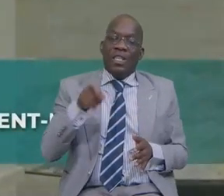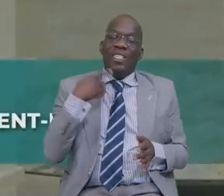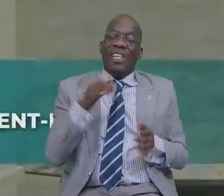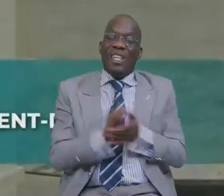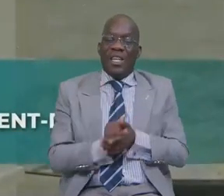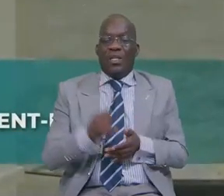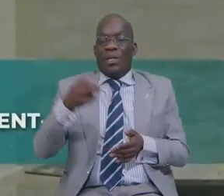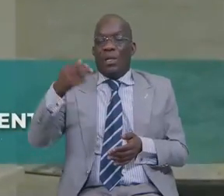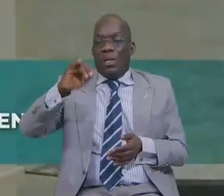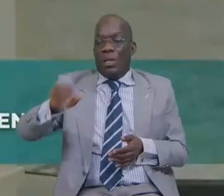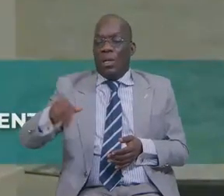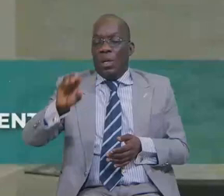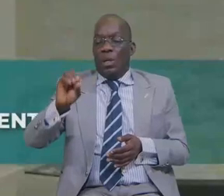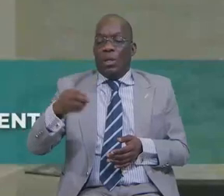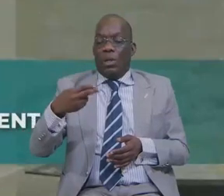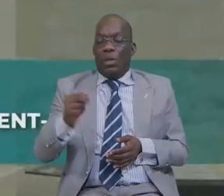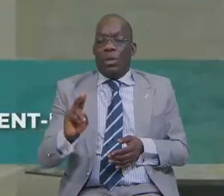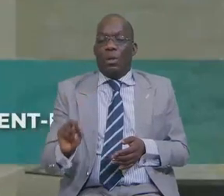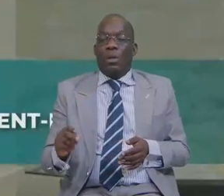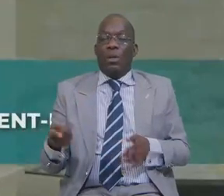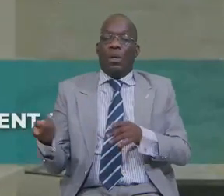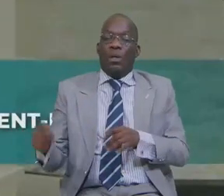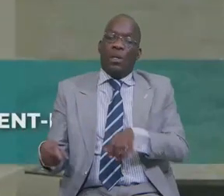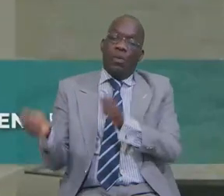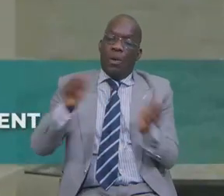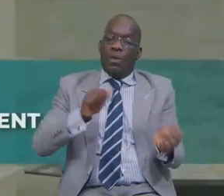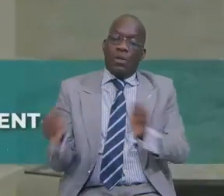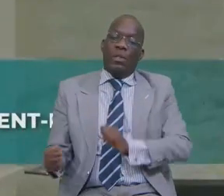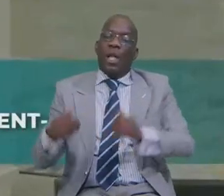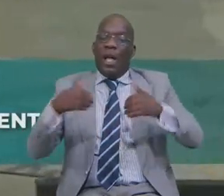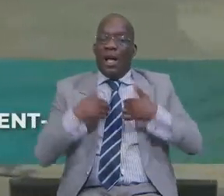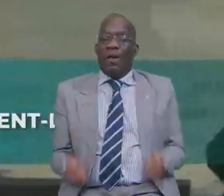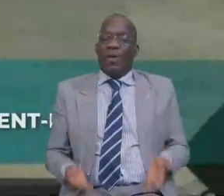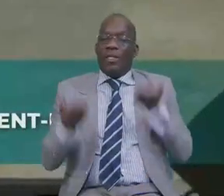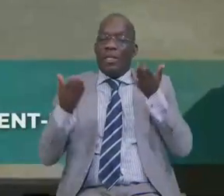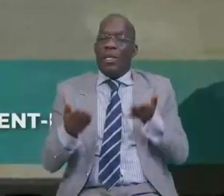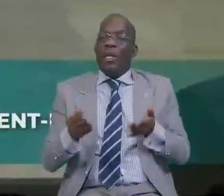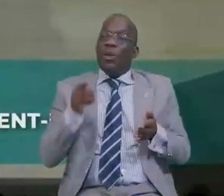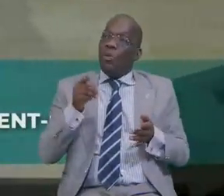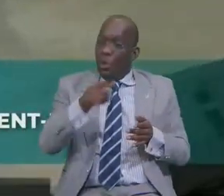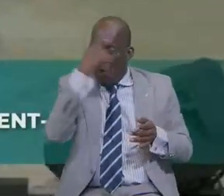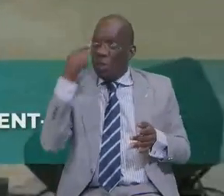Parce qu'il l'a tué, il est déjà parti. Et maintenant, il est encore ressuscité.